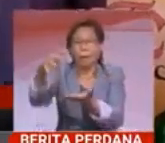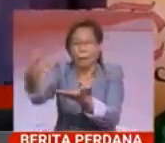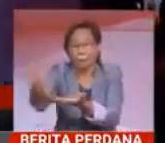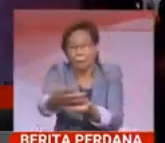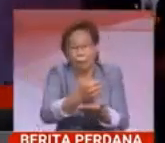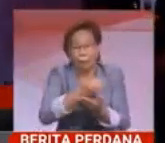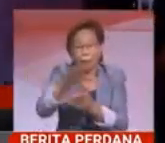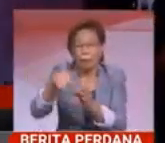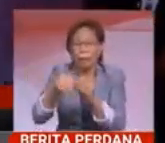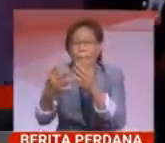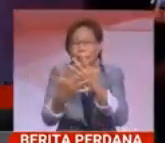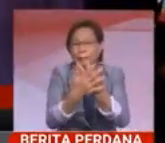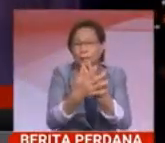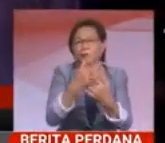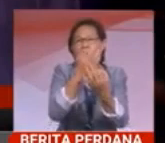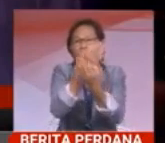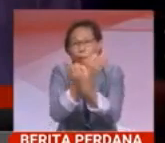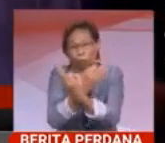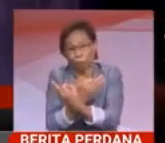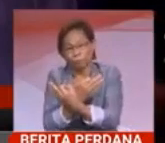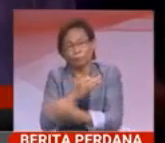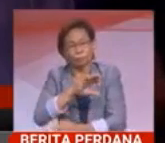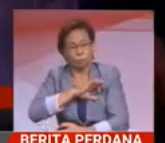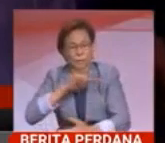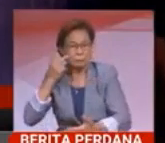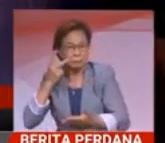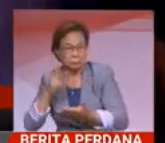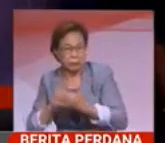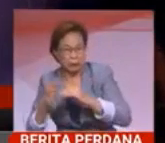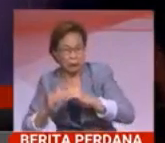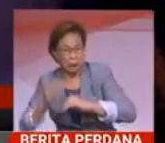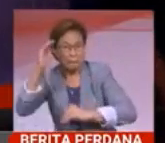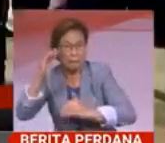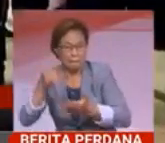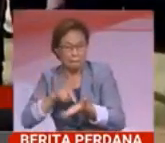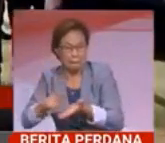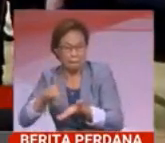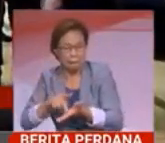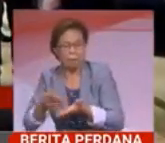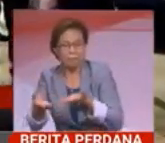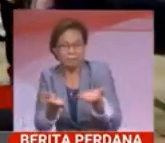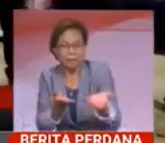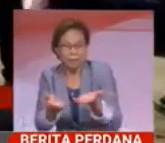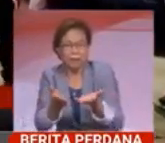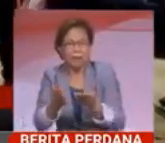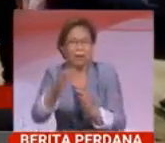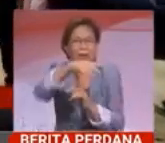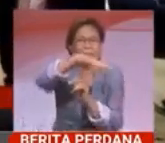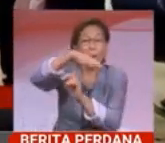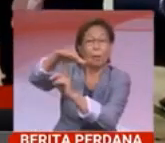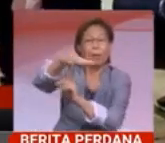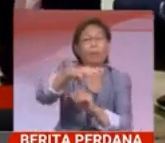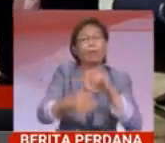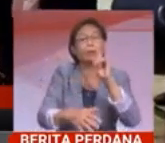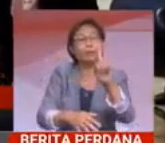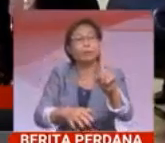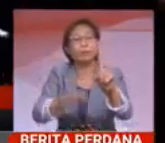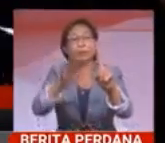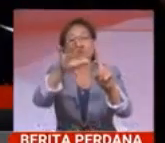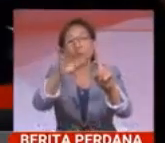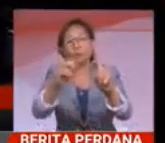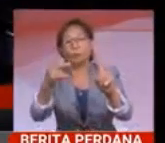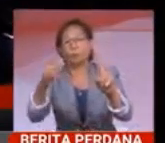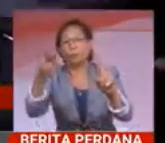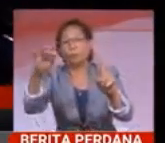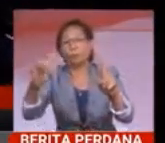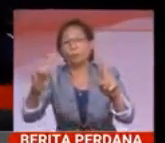pencoret luang selain itu video orang yang turut dikesan terlebih membayar penyelenggaraan bulanan helikopter sebanyak 100